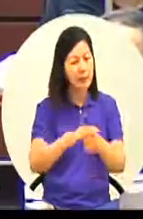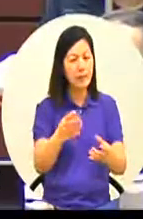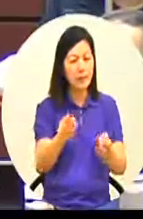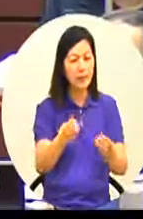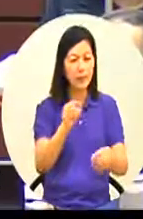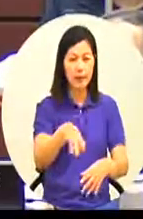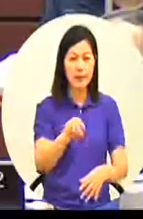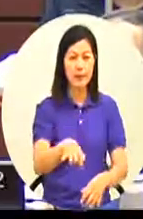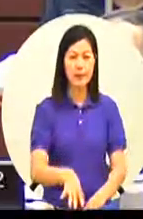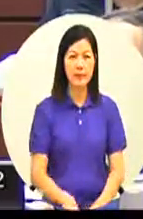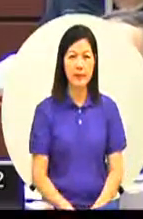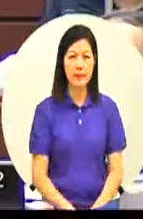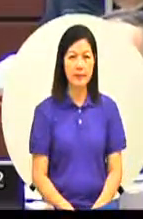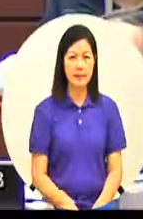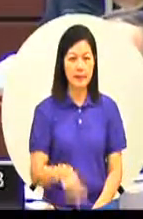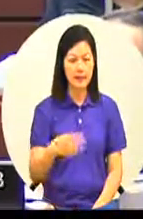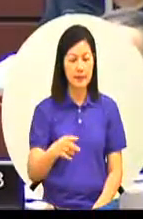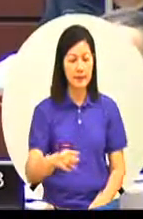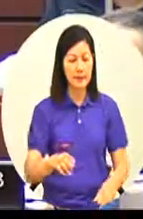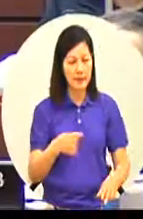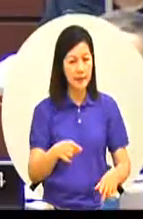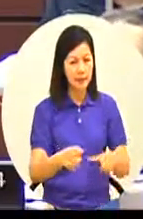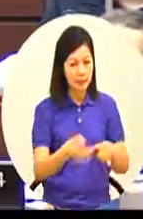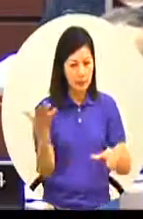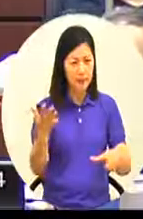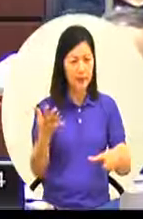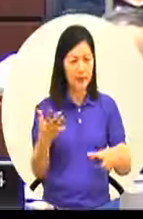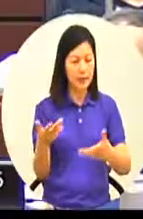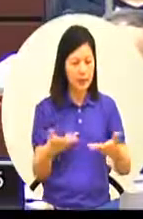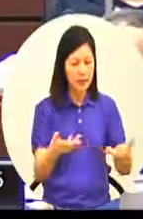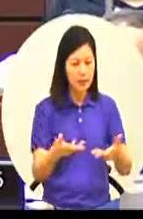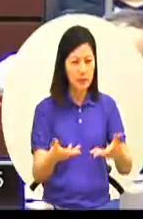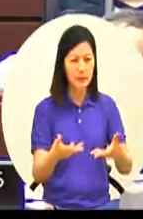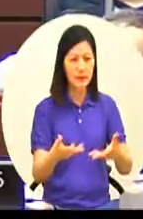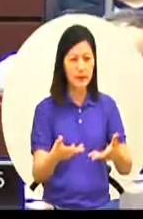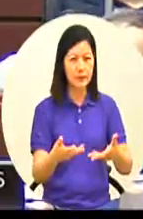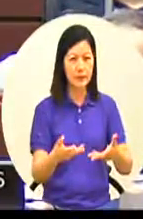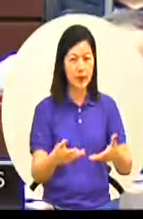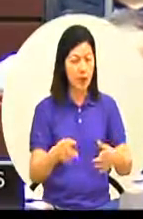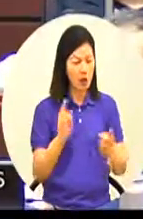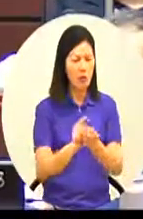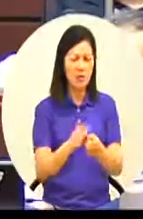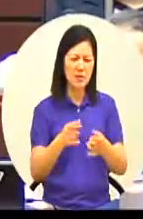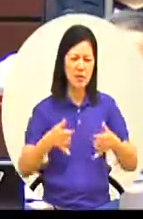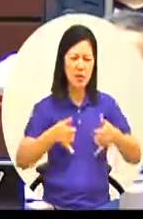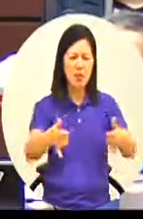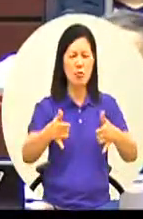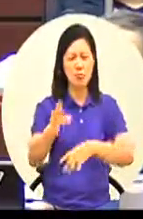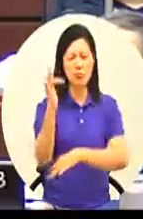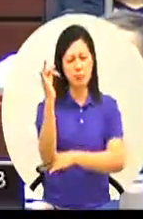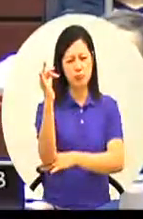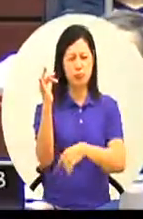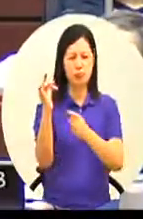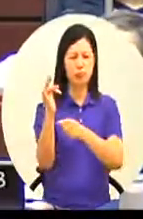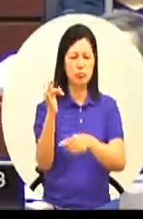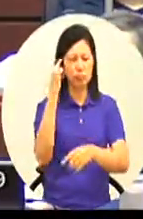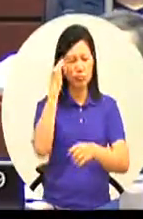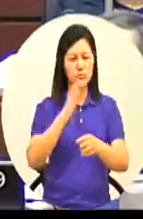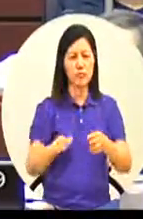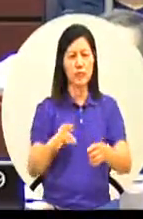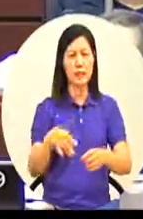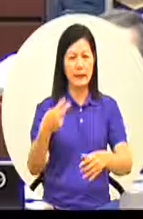东西呢，就是说是一个开放式的议题。譬如说他可以讲说，我对于什么路数啊什么的，那可能会纳